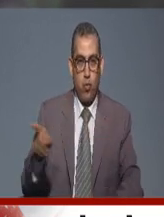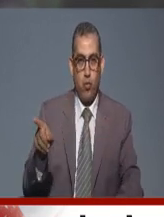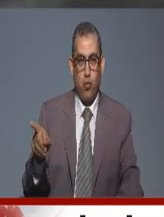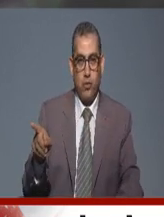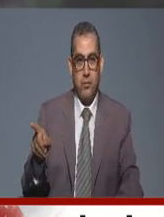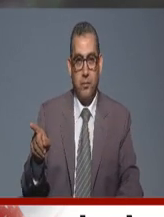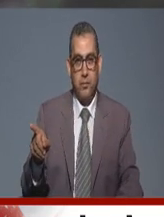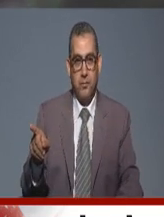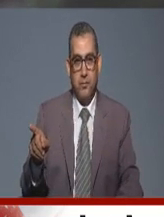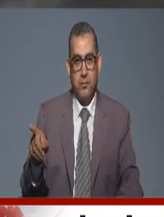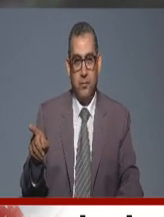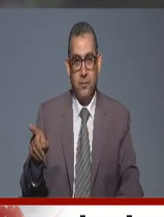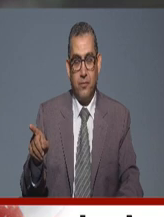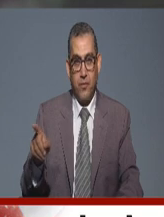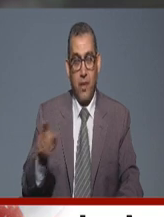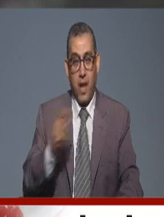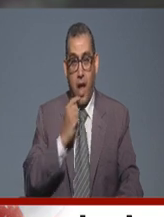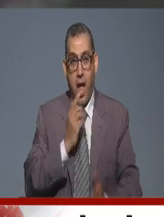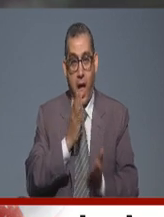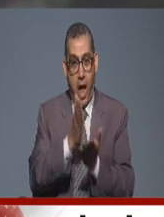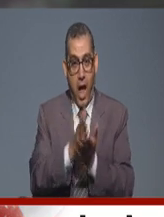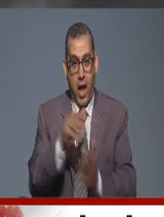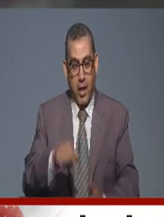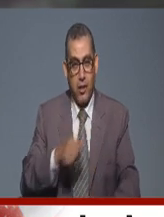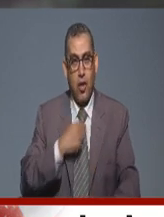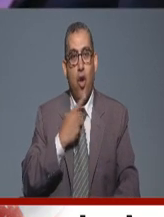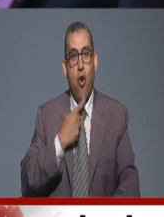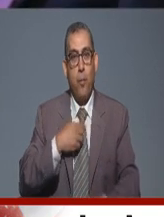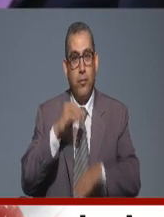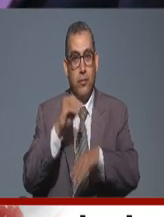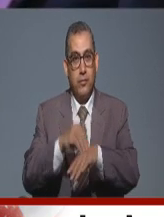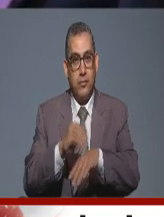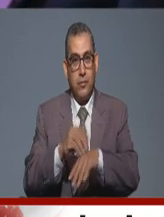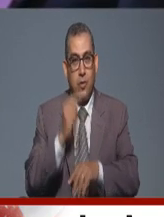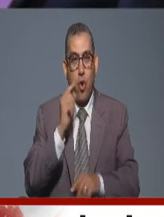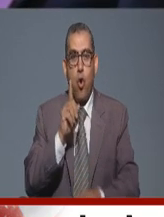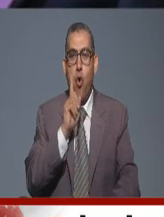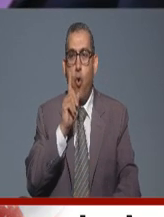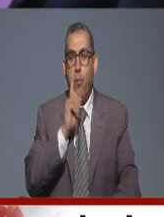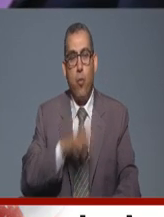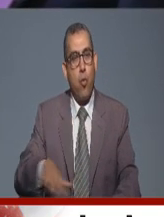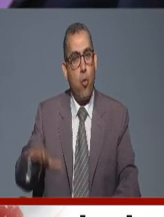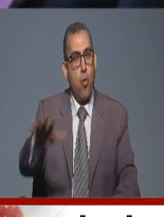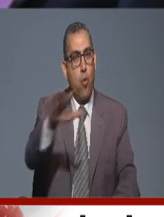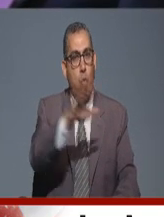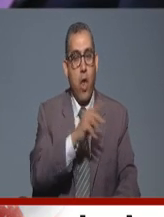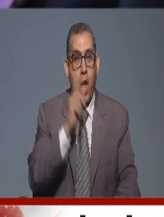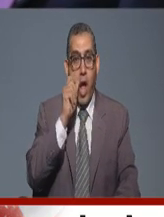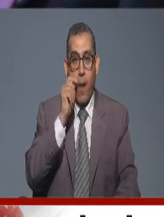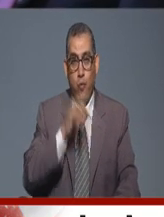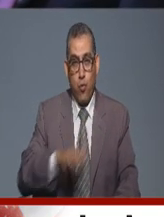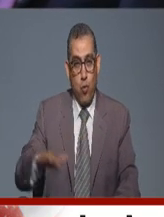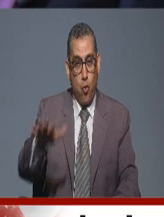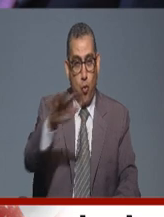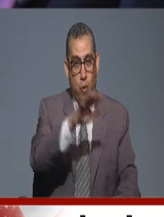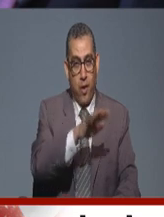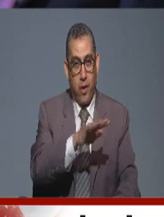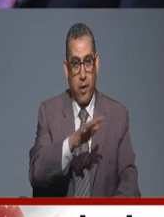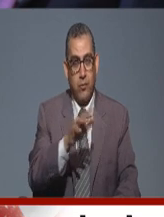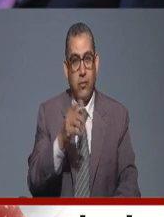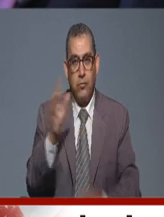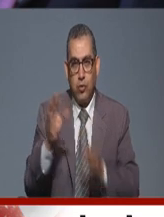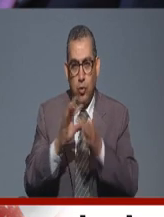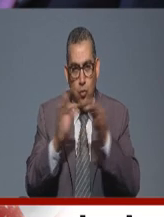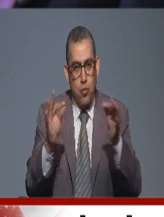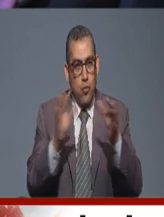طول الحقيقه برضو احب اطلب من كل الامهات والاباء ان هم يحكوا